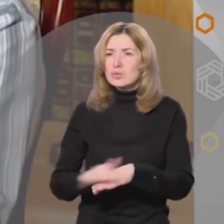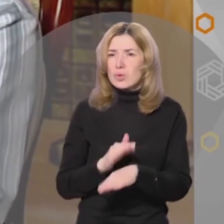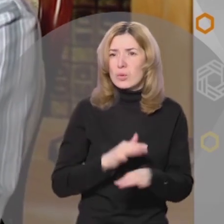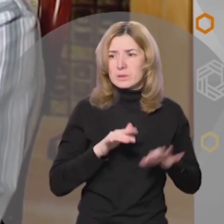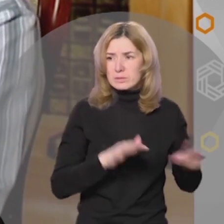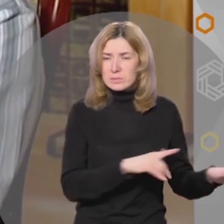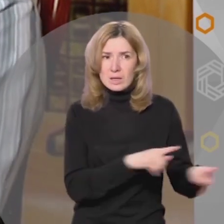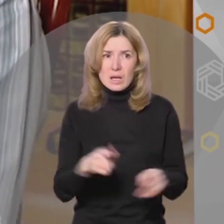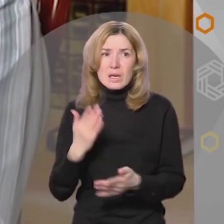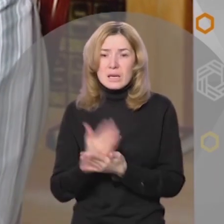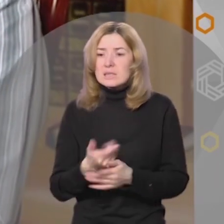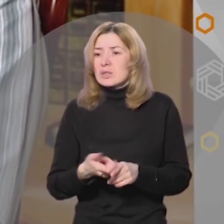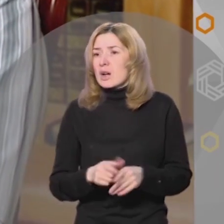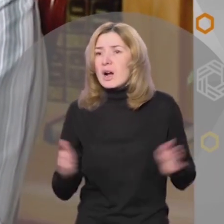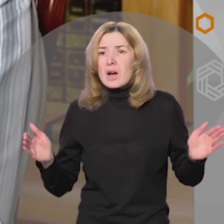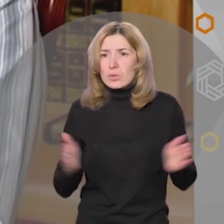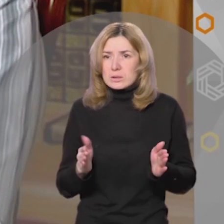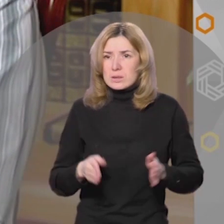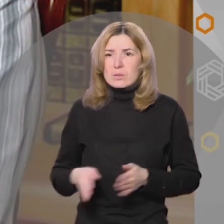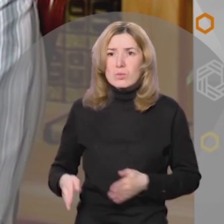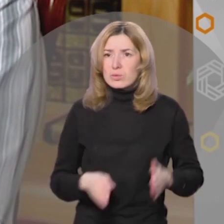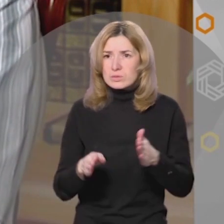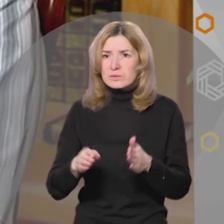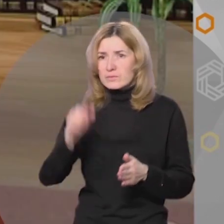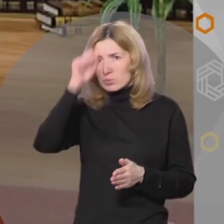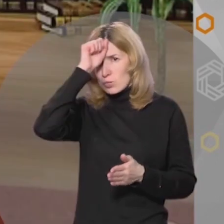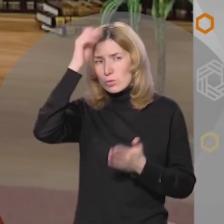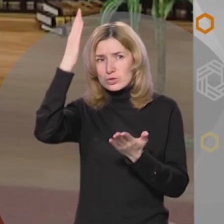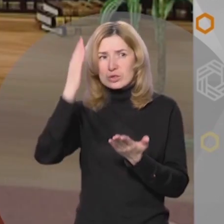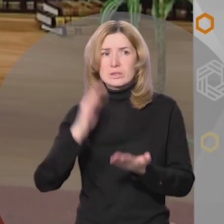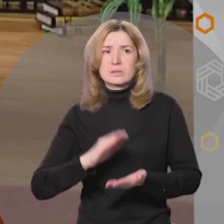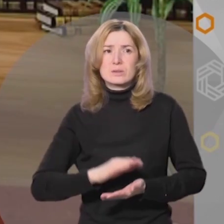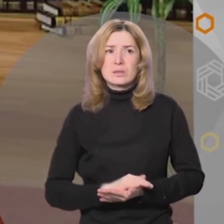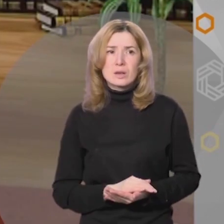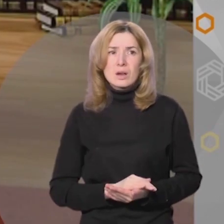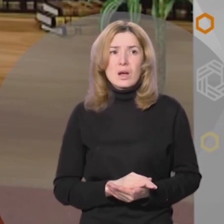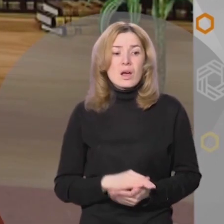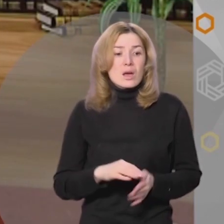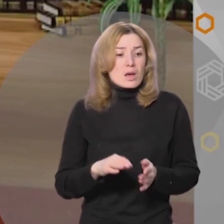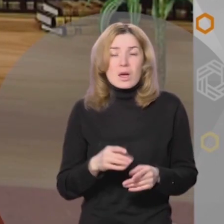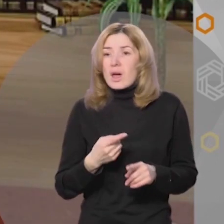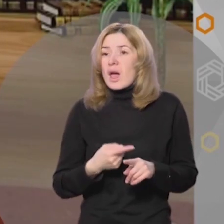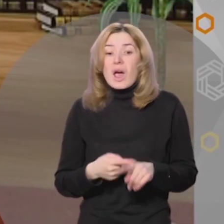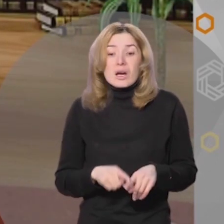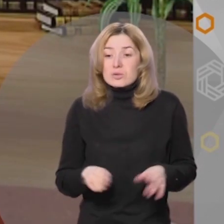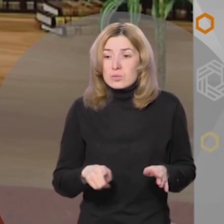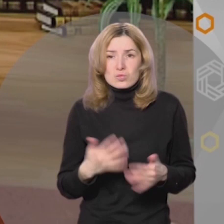есть самый короткий путь в Царство Божие. И к этому уже ничего не